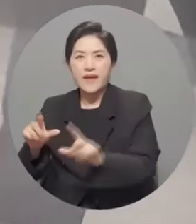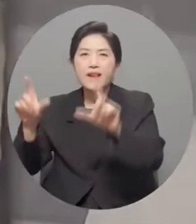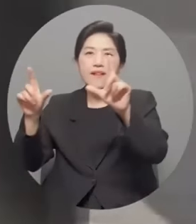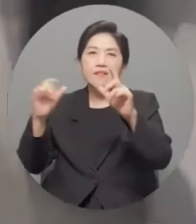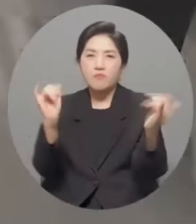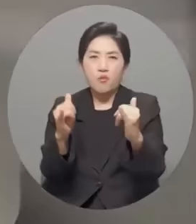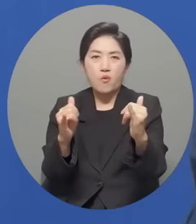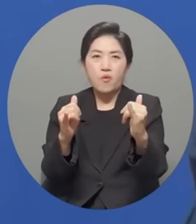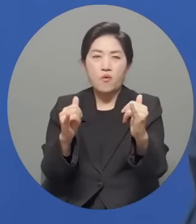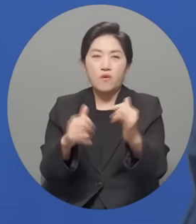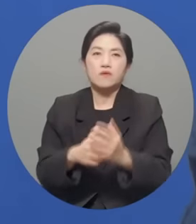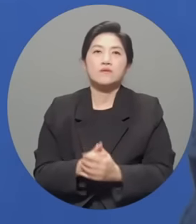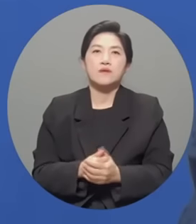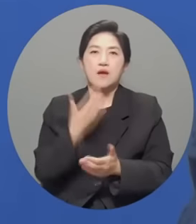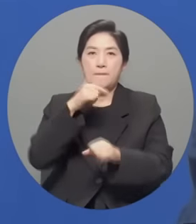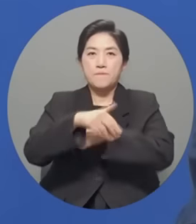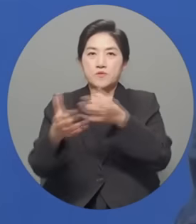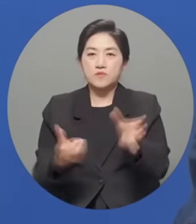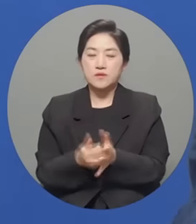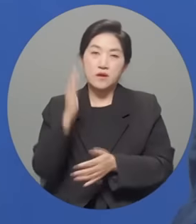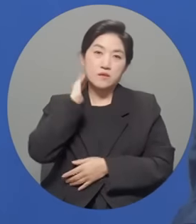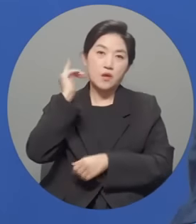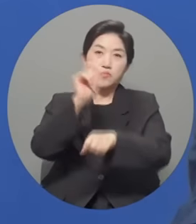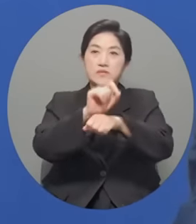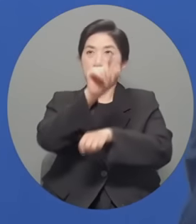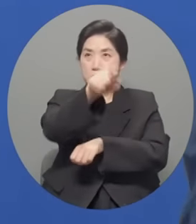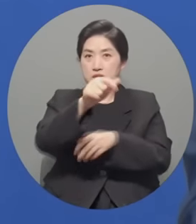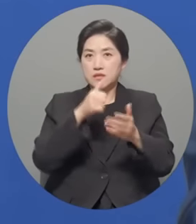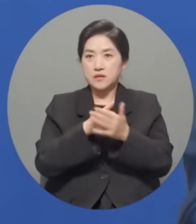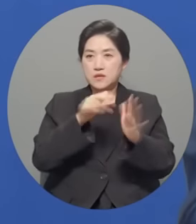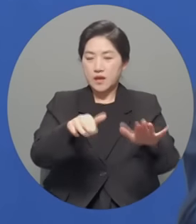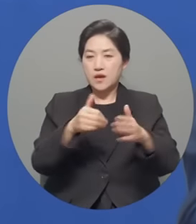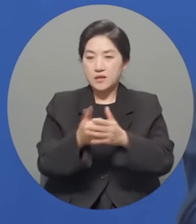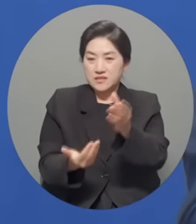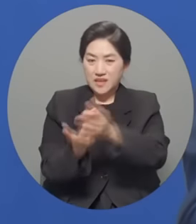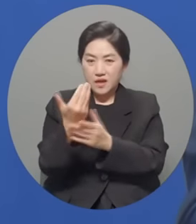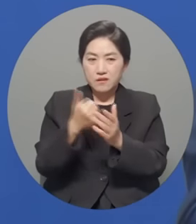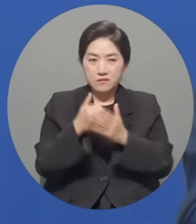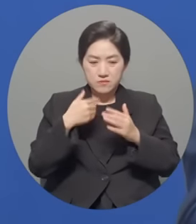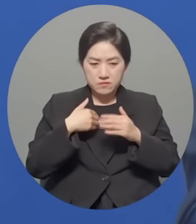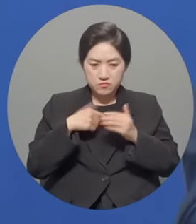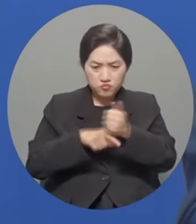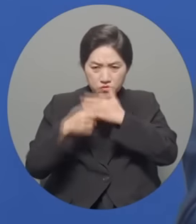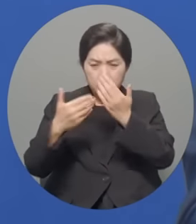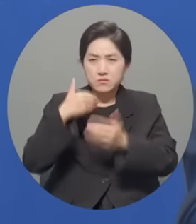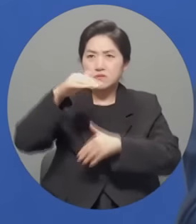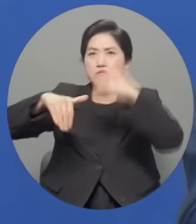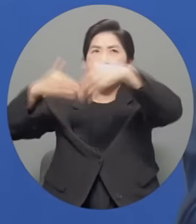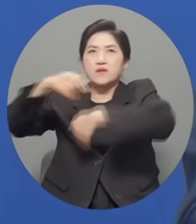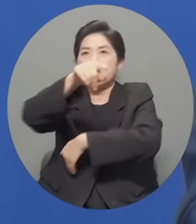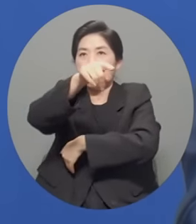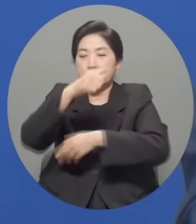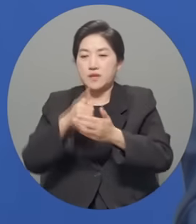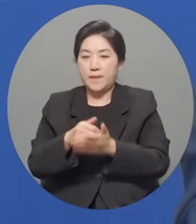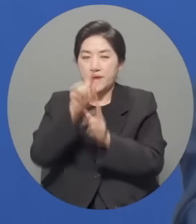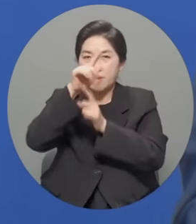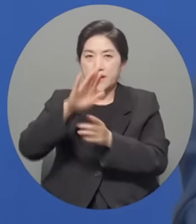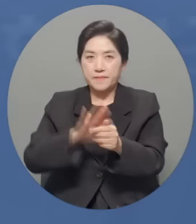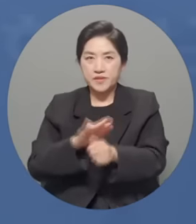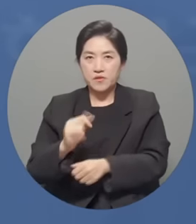그날이었습니다. 민주당은 대통령실이 전방위적으로 사건에 관여한 정황이 드러났다며 이 비서관의 사퇴를